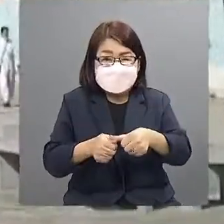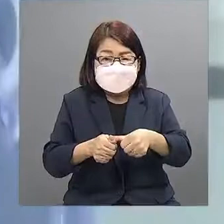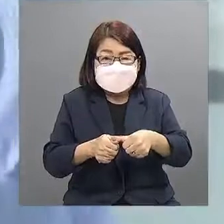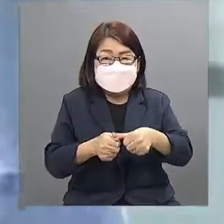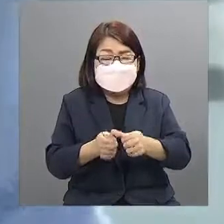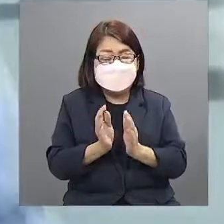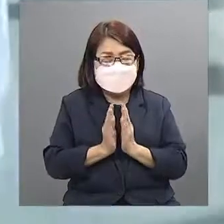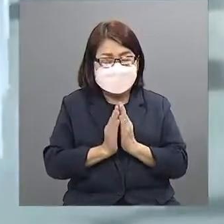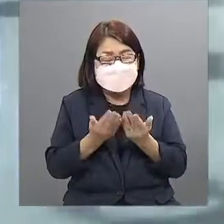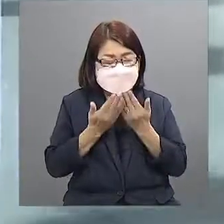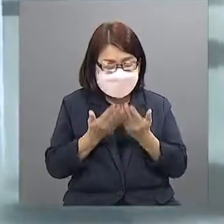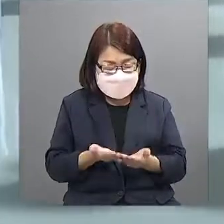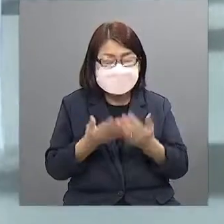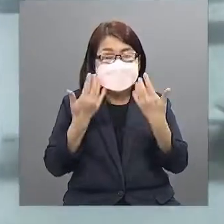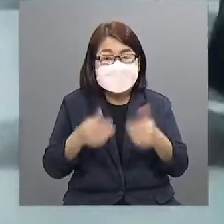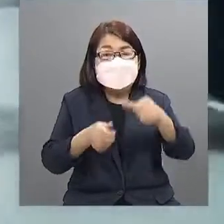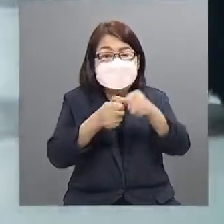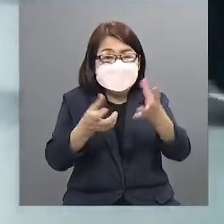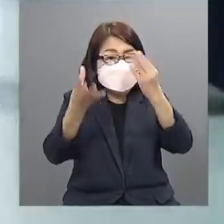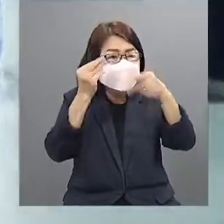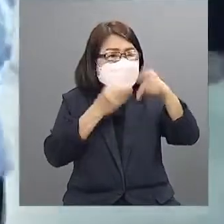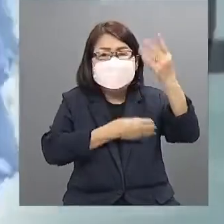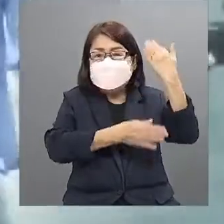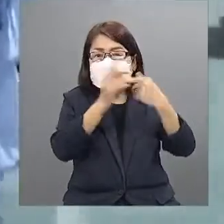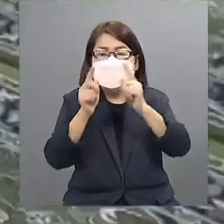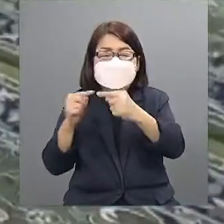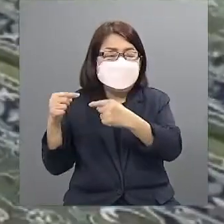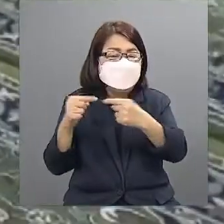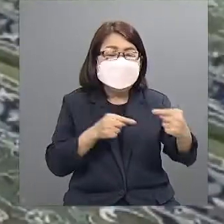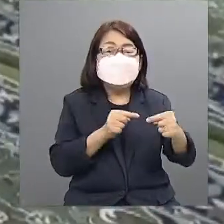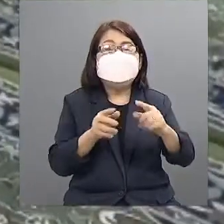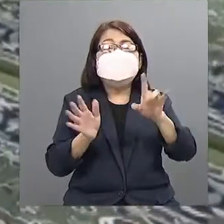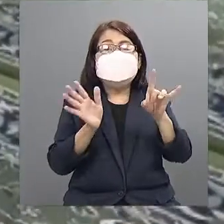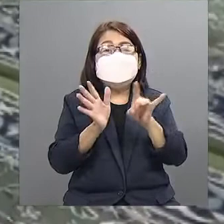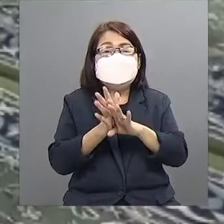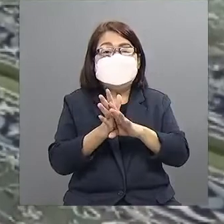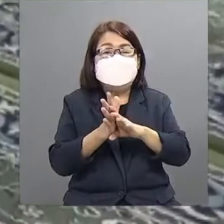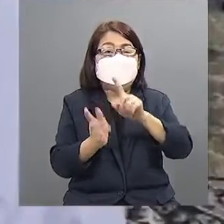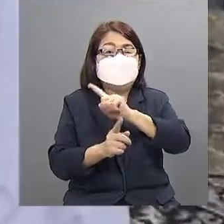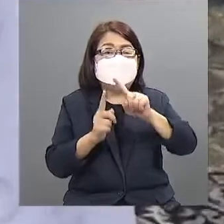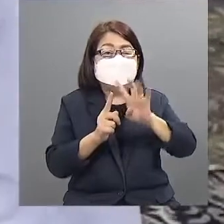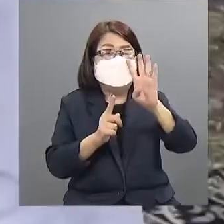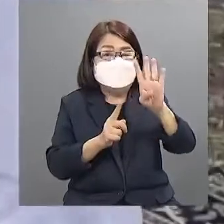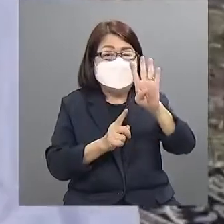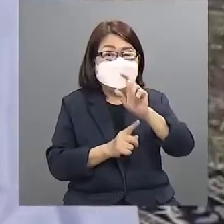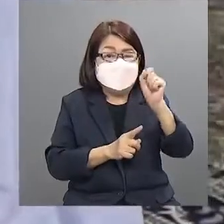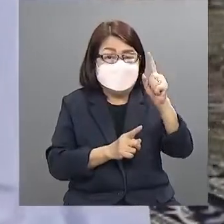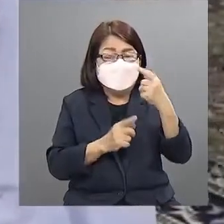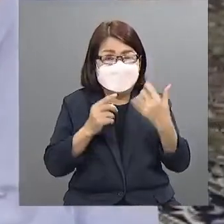ครมะดีนะห์ถึงวันศุกร์ที่4ธันวาคมนี้จากนั้นจะเดินทางเข้านครมักกะฮ์เพื่อประกอบพิธีอุมเราะห์ค่ะ